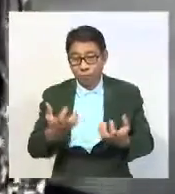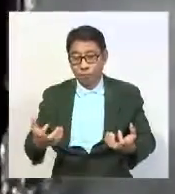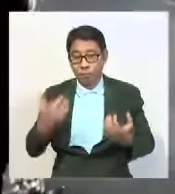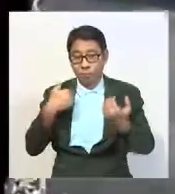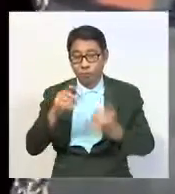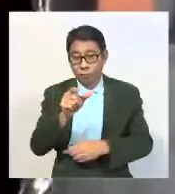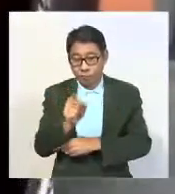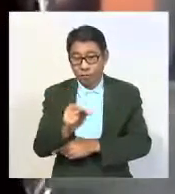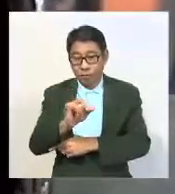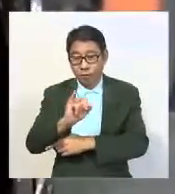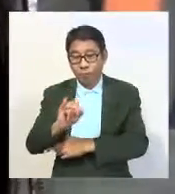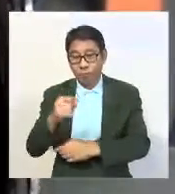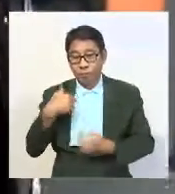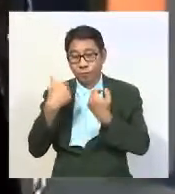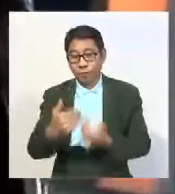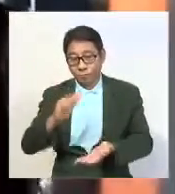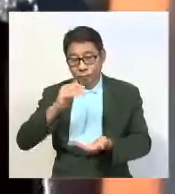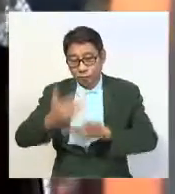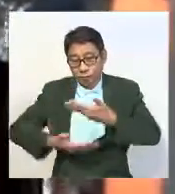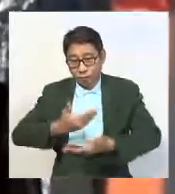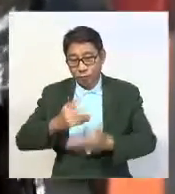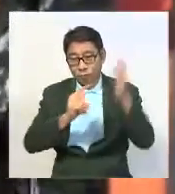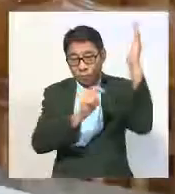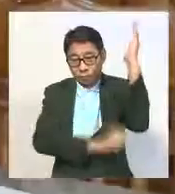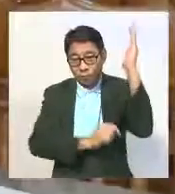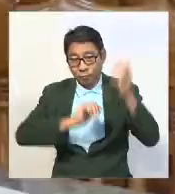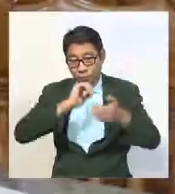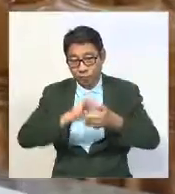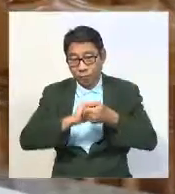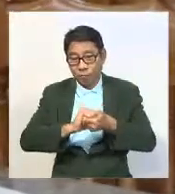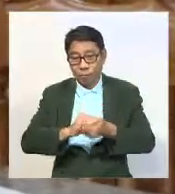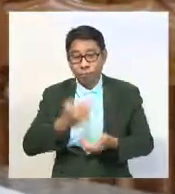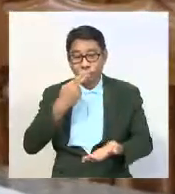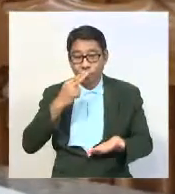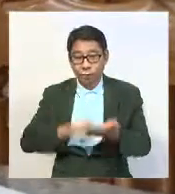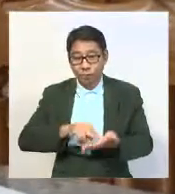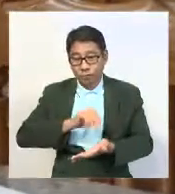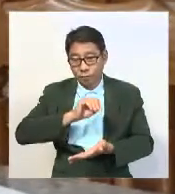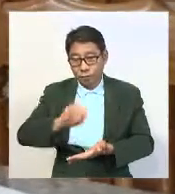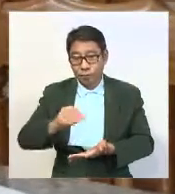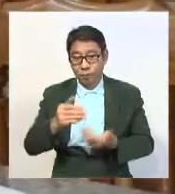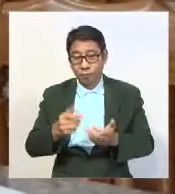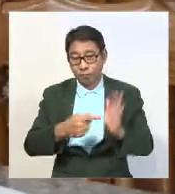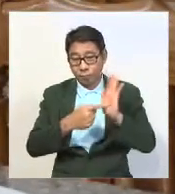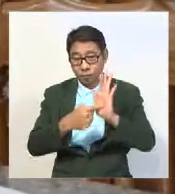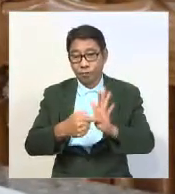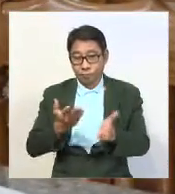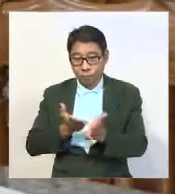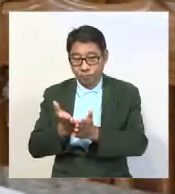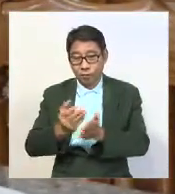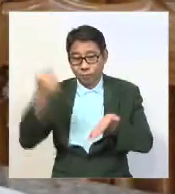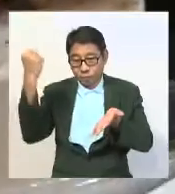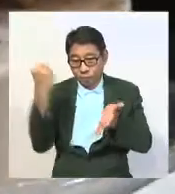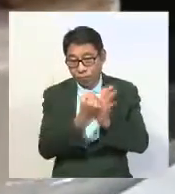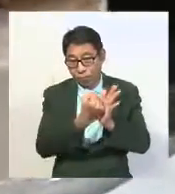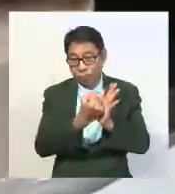าสตร์หรือ GI ซึ่งสำนักงานพาณิชย์จังหวัดตรังเป็นหน่วยประสานในการขอหนังสืออนุญาตเพื่อแสดงว่าเป็นผู้มีสิทธิ์ใช้ตราสั